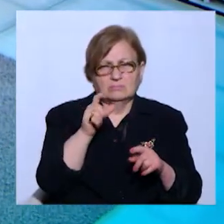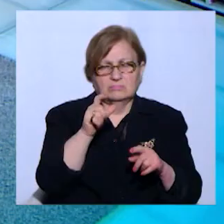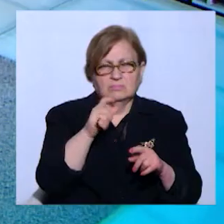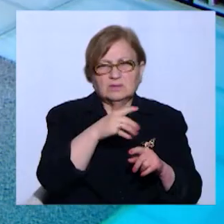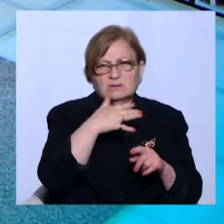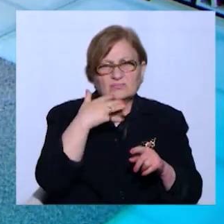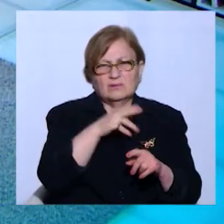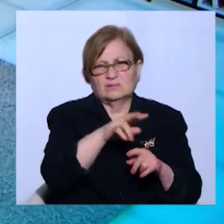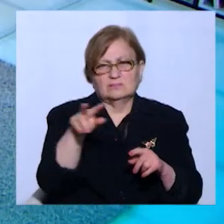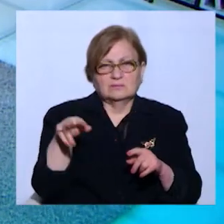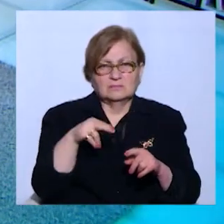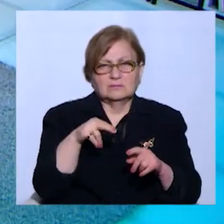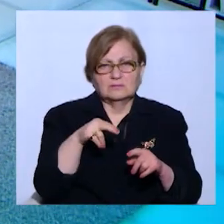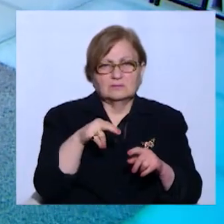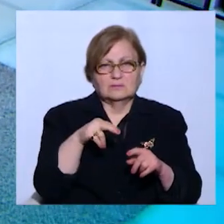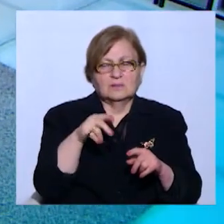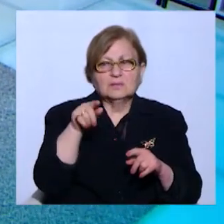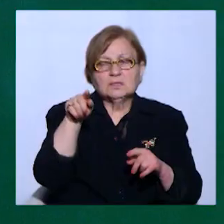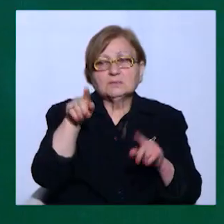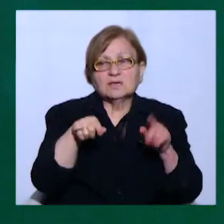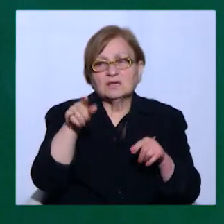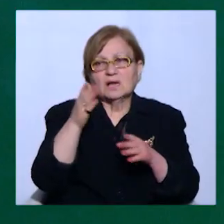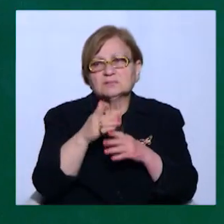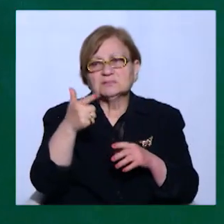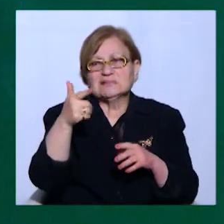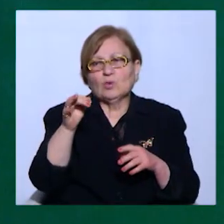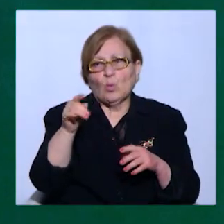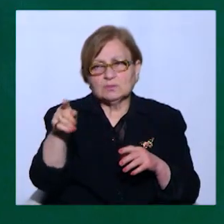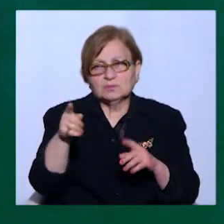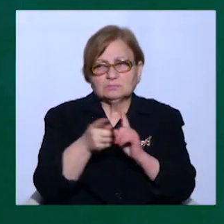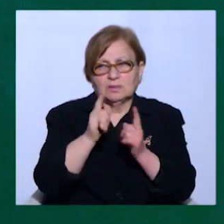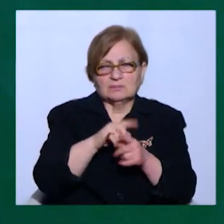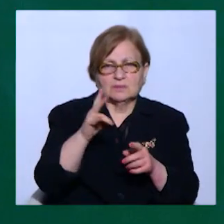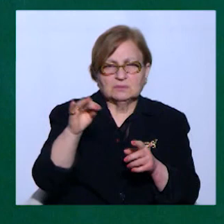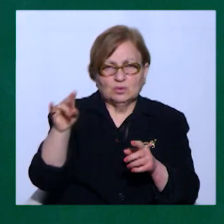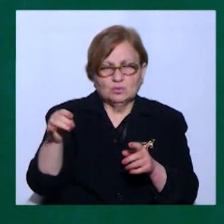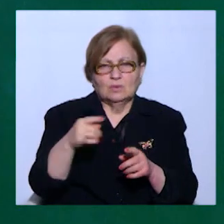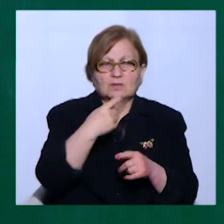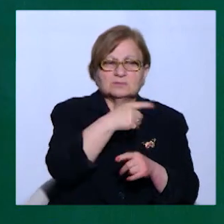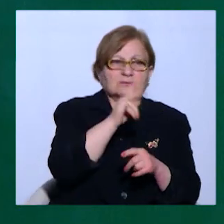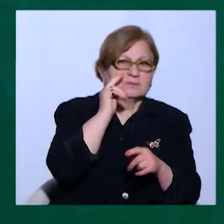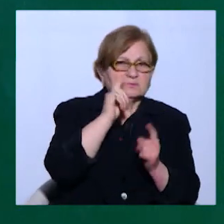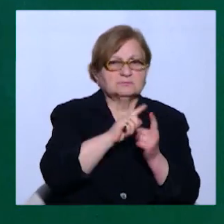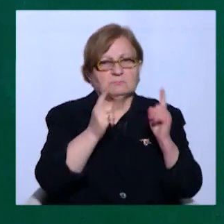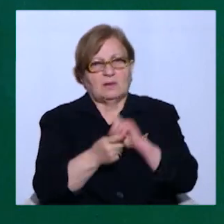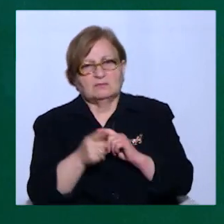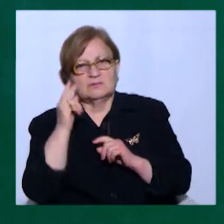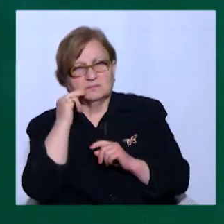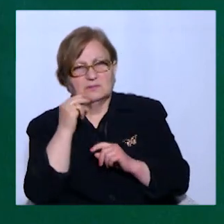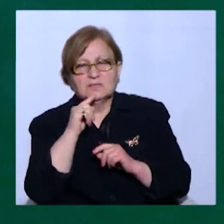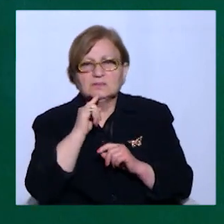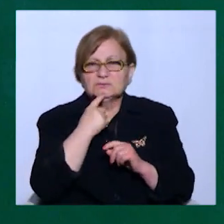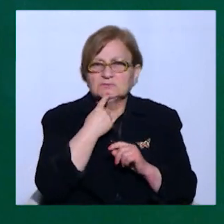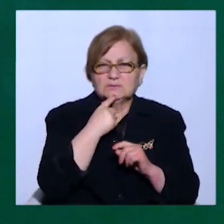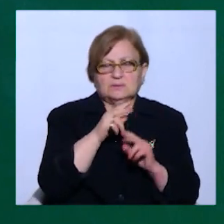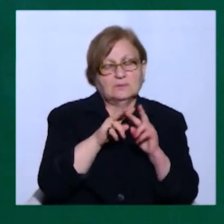ფაქტობრივად ერთი და იგივეა. სადღაც გიორგის მაგივრად წერია ნინო, სადღაც რიცხვების მაგივრად, ერთი რიცხვის მაგივრად წერია მეორე რიცხვი. თორე სირთულე